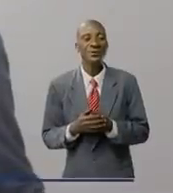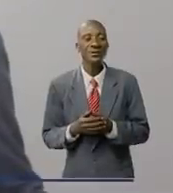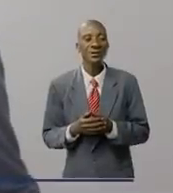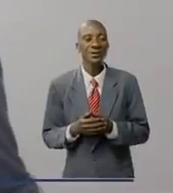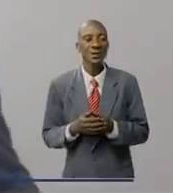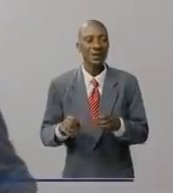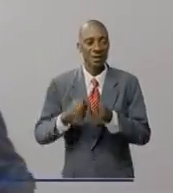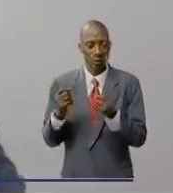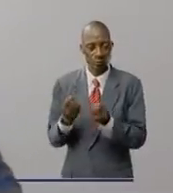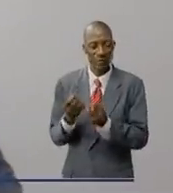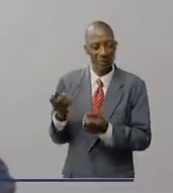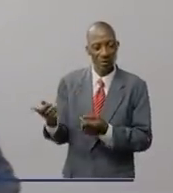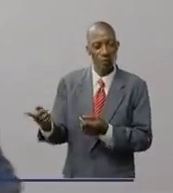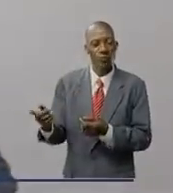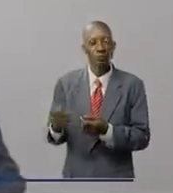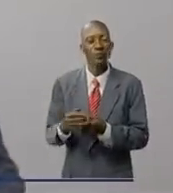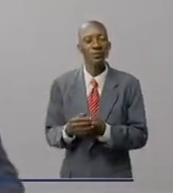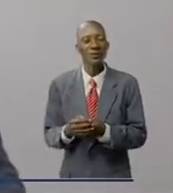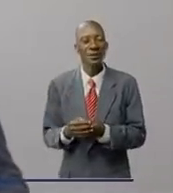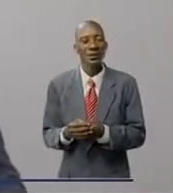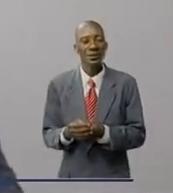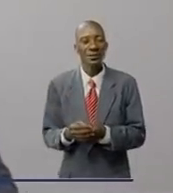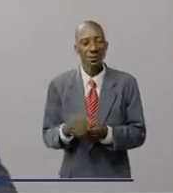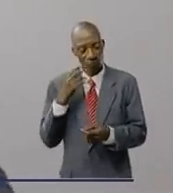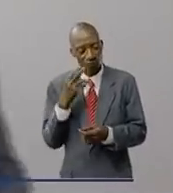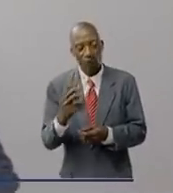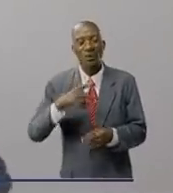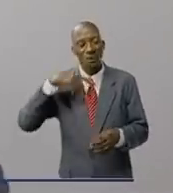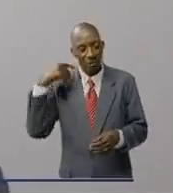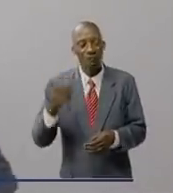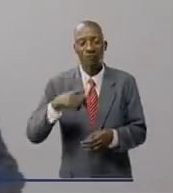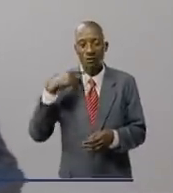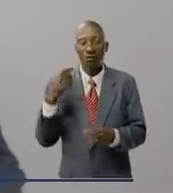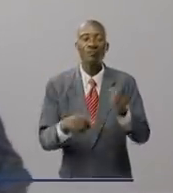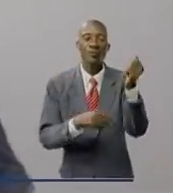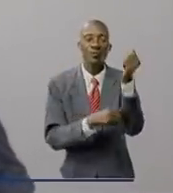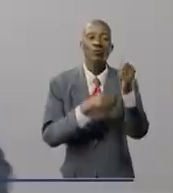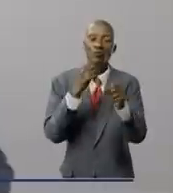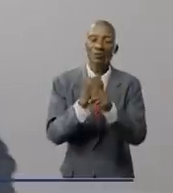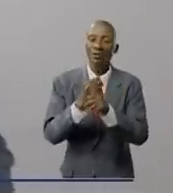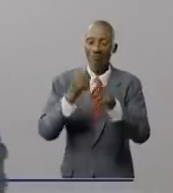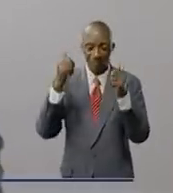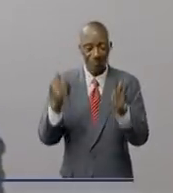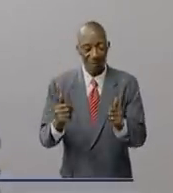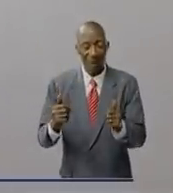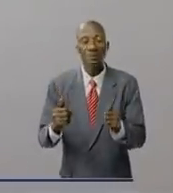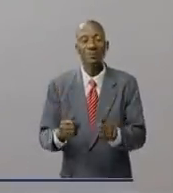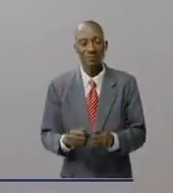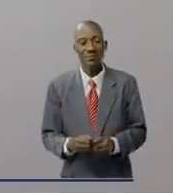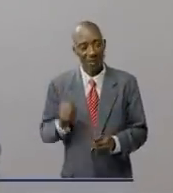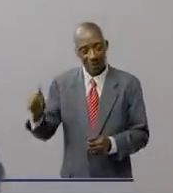société s'intéresse à ce que nous faisons. Le travail, les dits, les droits, c'est d'abord une œuvre divine. Hein. Nous